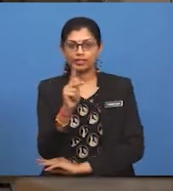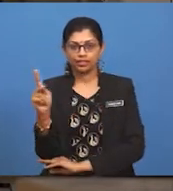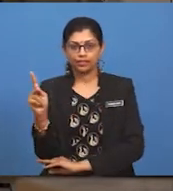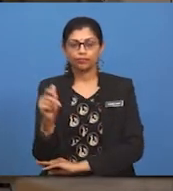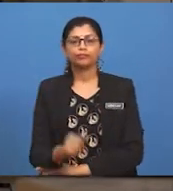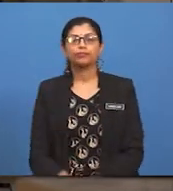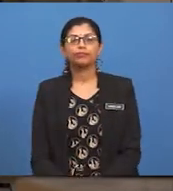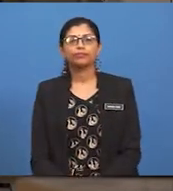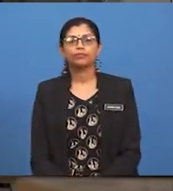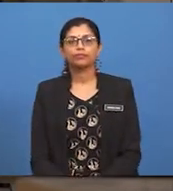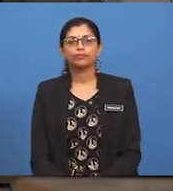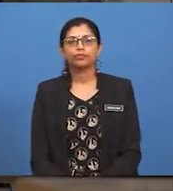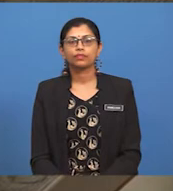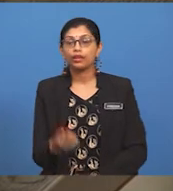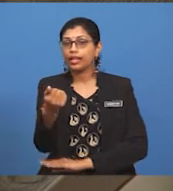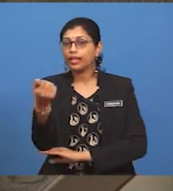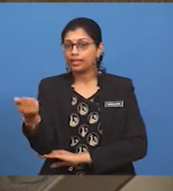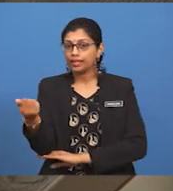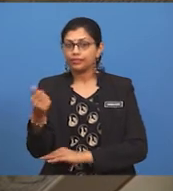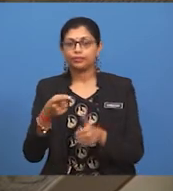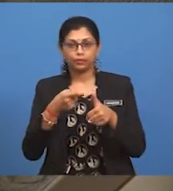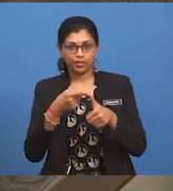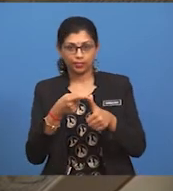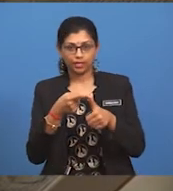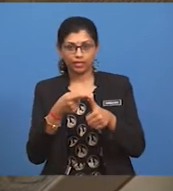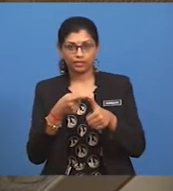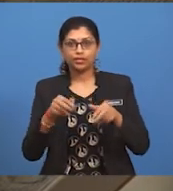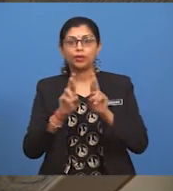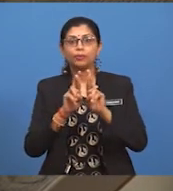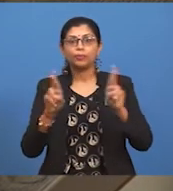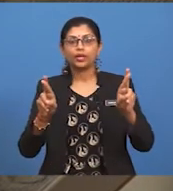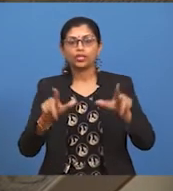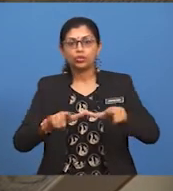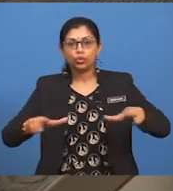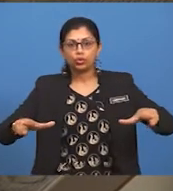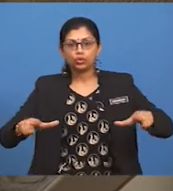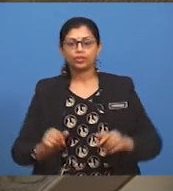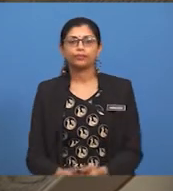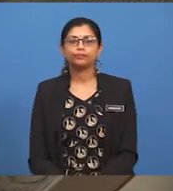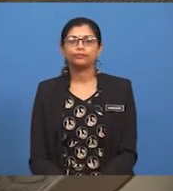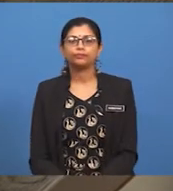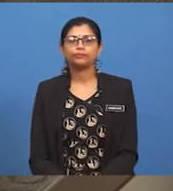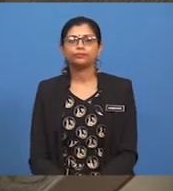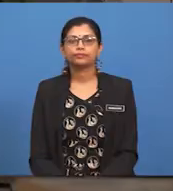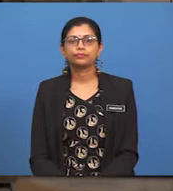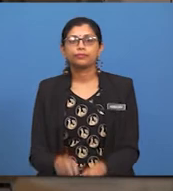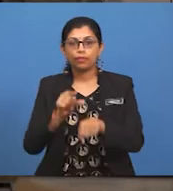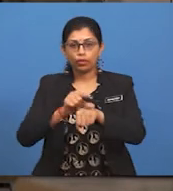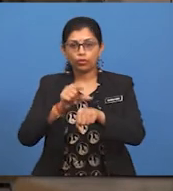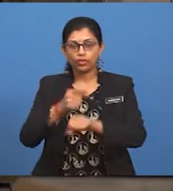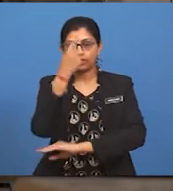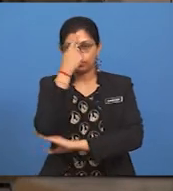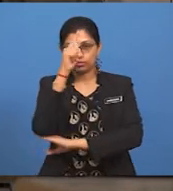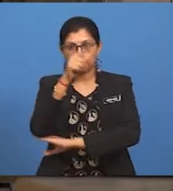Alatan yang kita perlukan semasa menjawab, yang pertama, pembaris lurus. Pembaris lurus digunakan